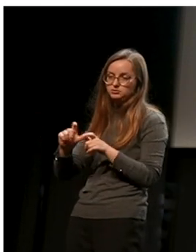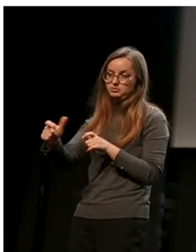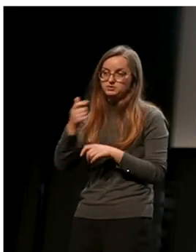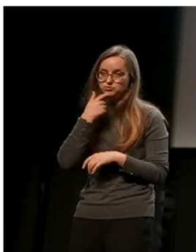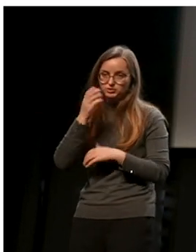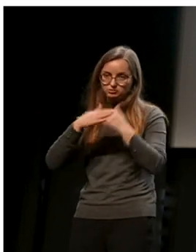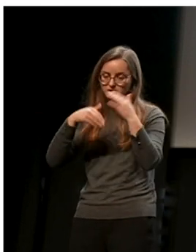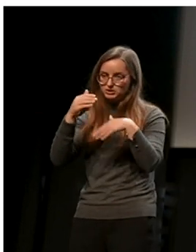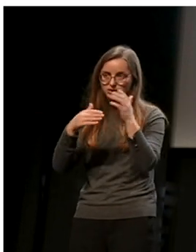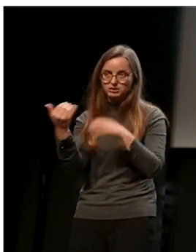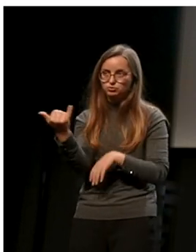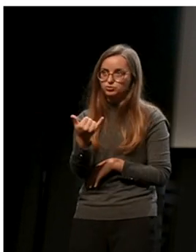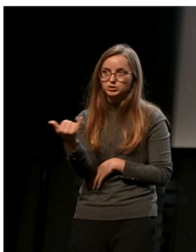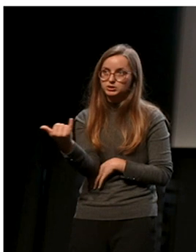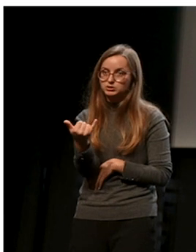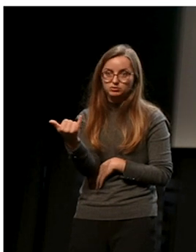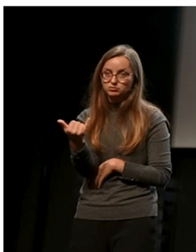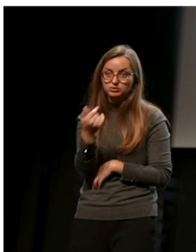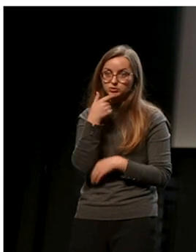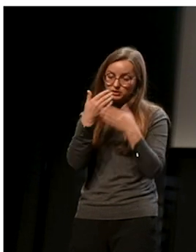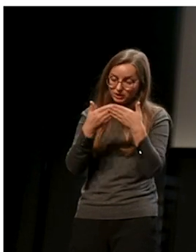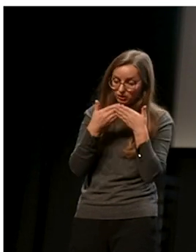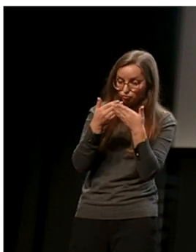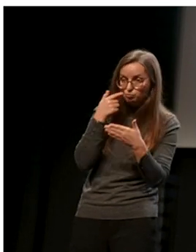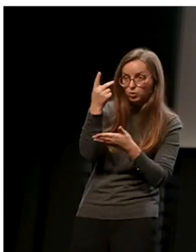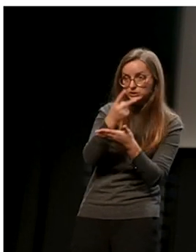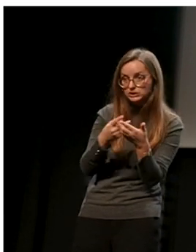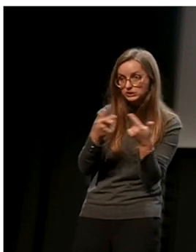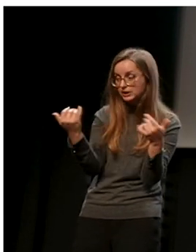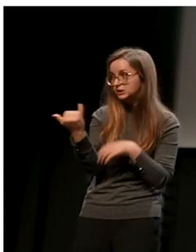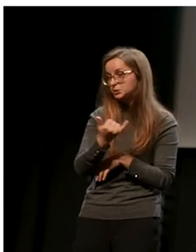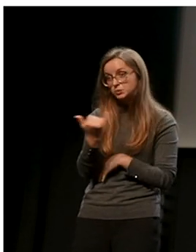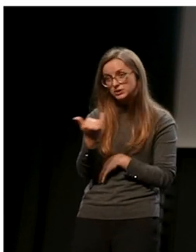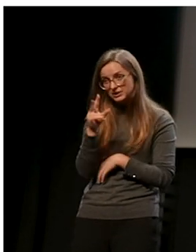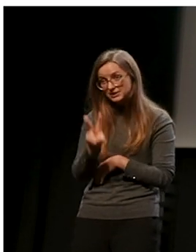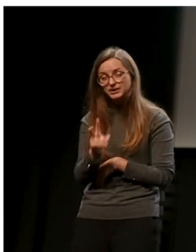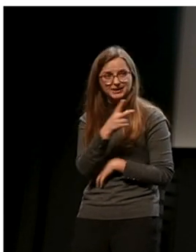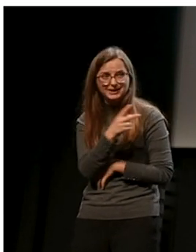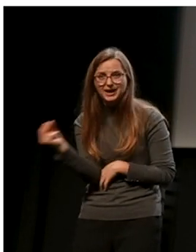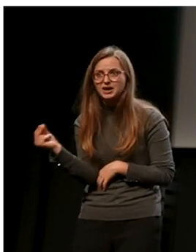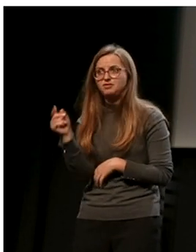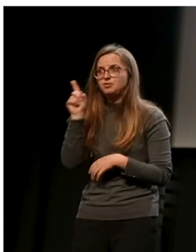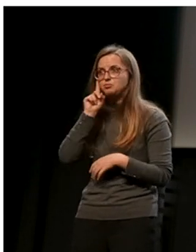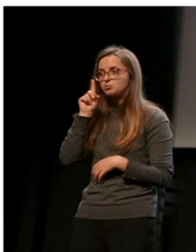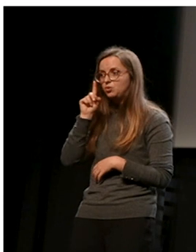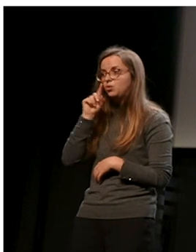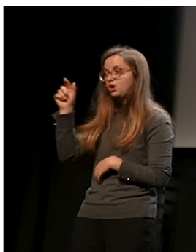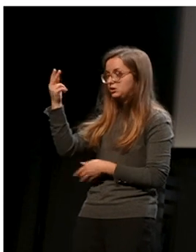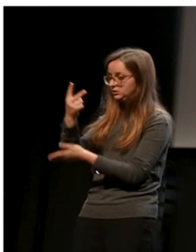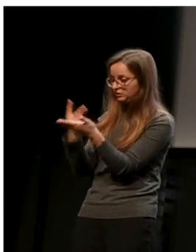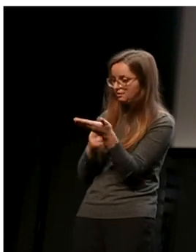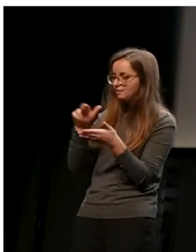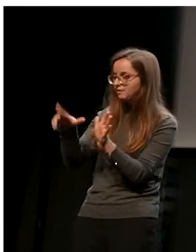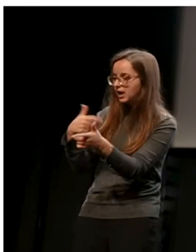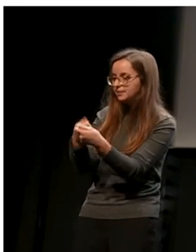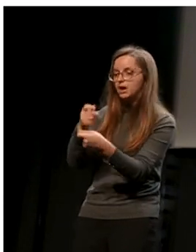des illustrateurs avortés, quoi. Et ça, c'est grave, parce que c'est des gens qui vont... On leur dit, les illustrateurs vont s'adapter. Ben oui, il y en a